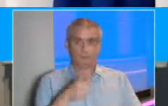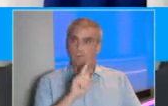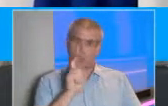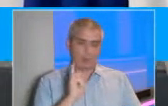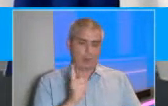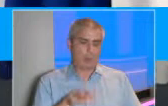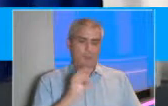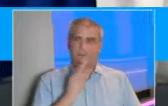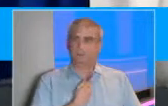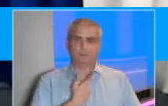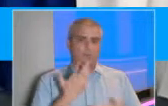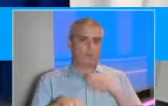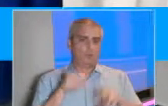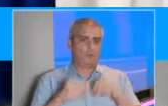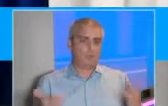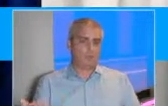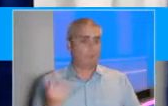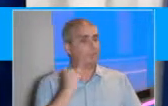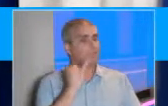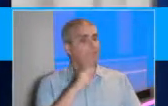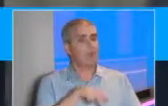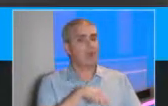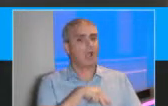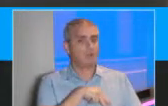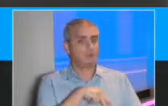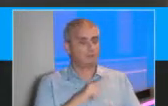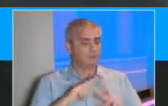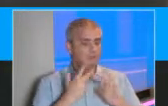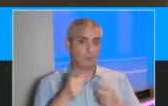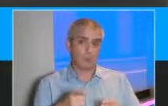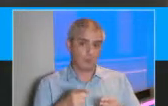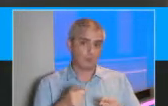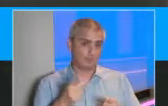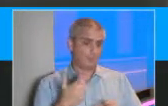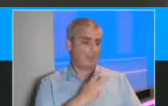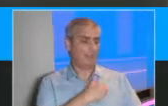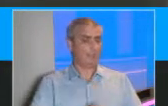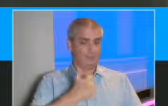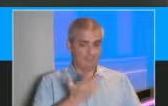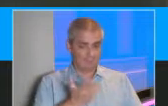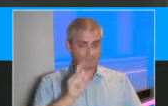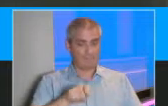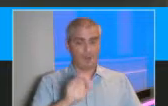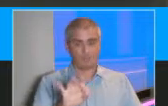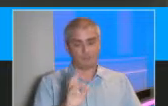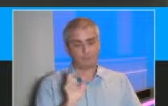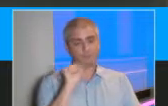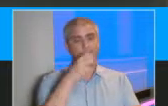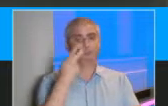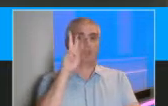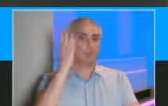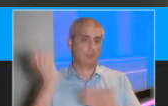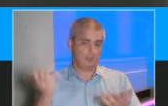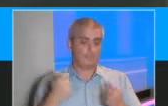אולי לא נמצא את עצמנו במערכת בחירות. כן, אבל האחריות הציבורית והמיניסטריאלית והפרלמנטרית גוברת